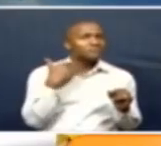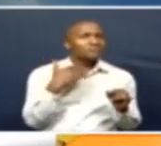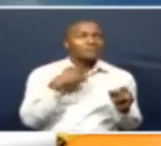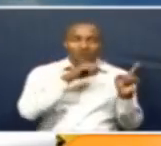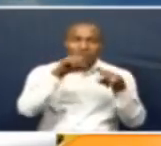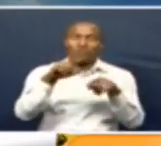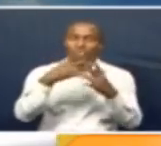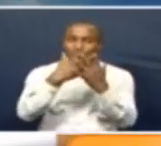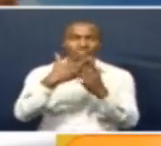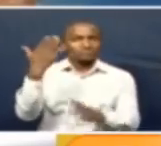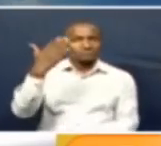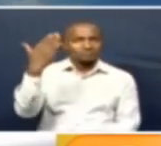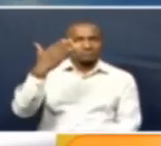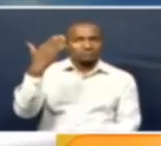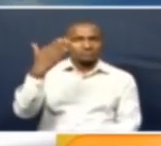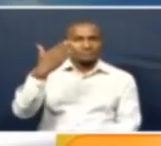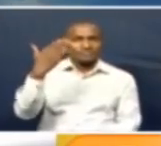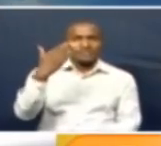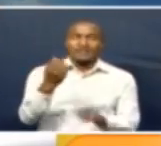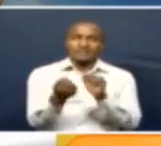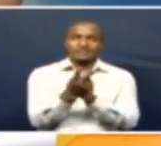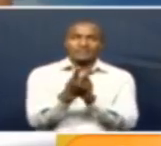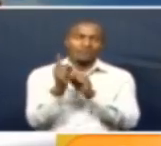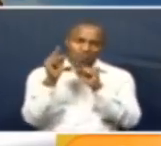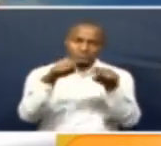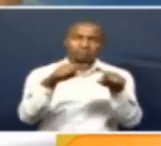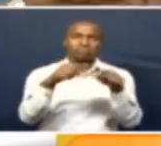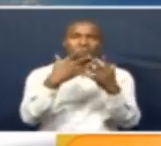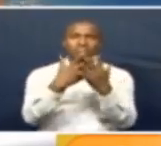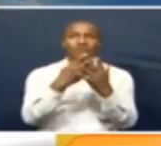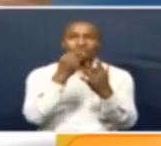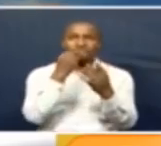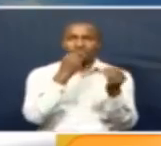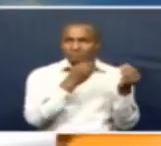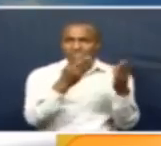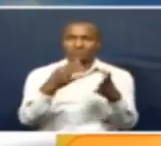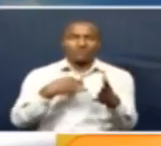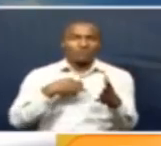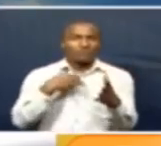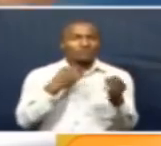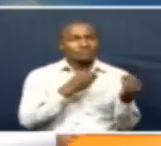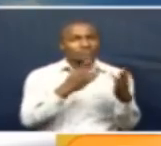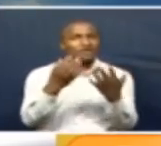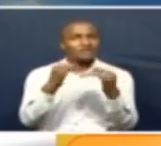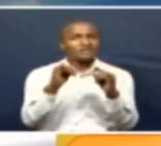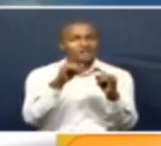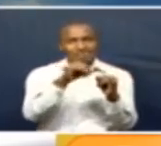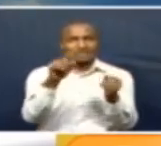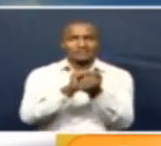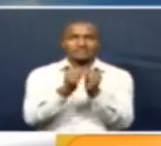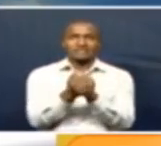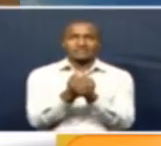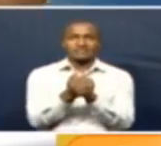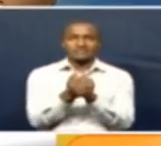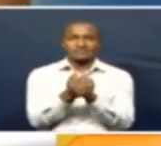kuhubiri na nikiomba kwenda njera hata December mimi huenda njera kupeleka chakula, kupeleka nguo, kujaribu kuchange hawa vijana. Na nikienda